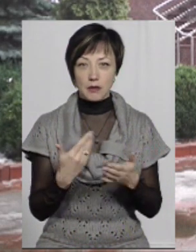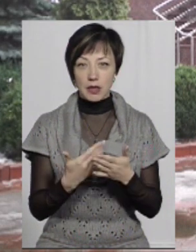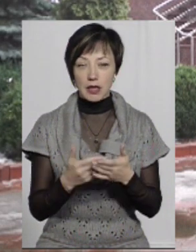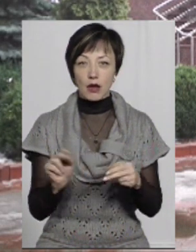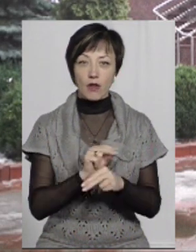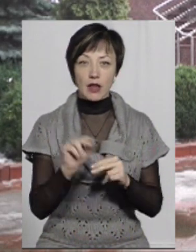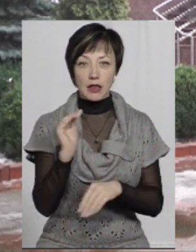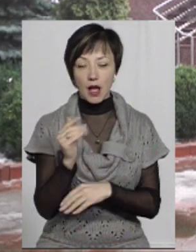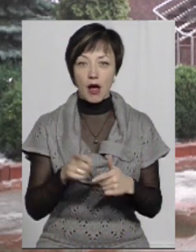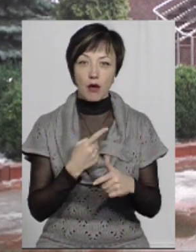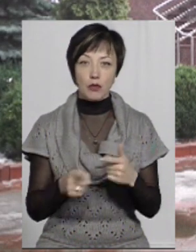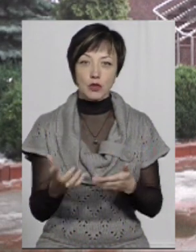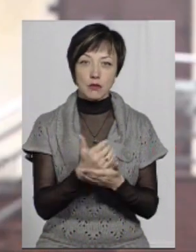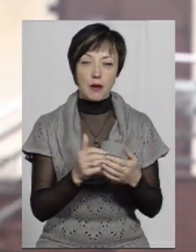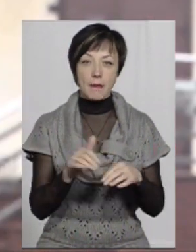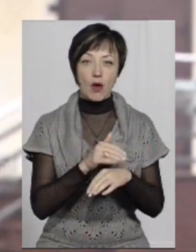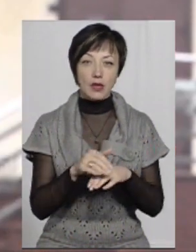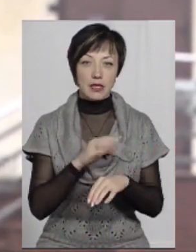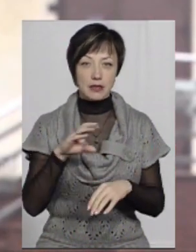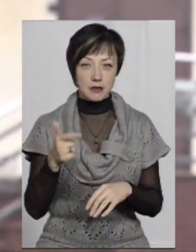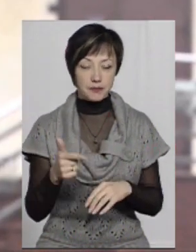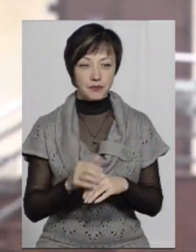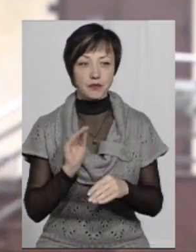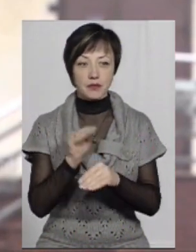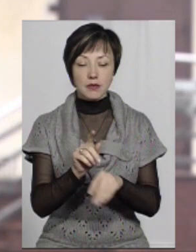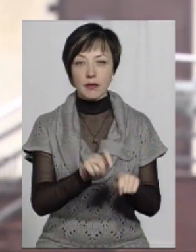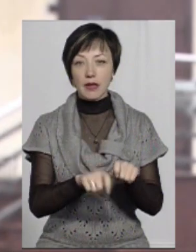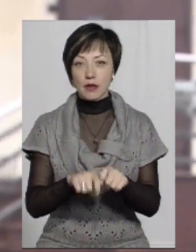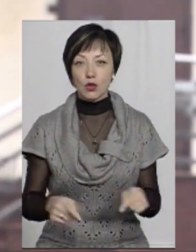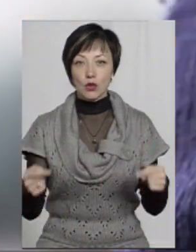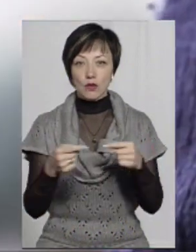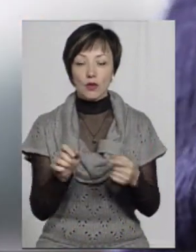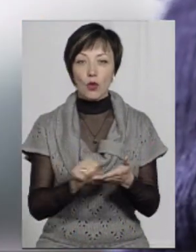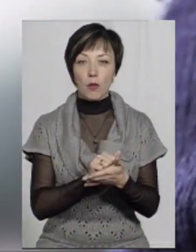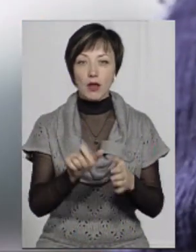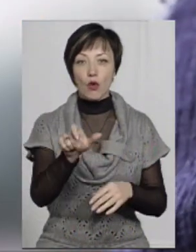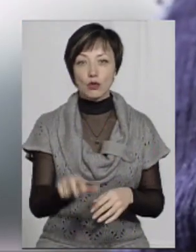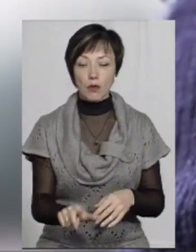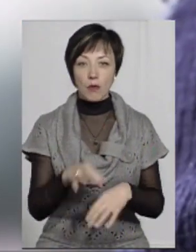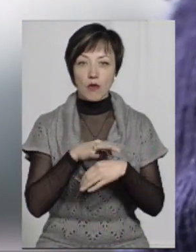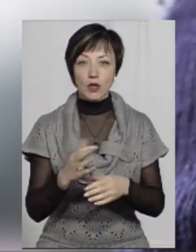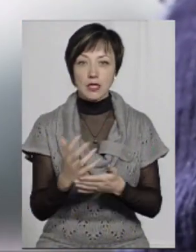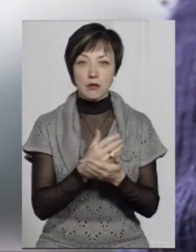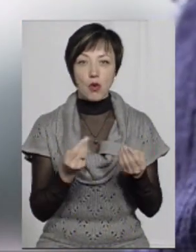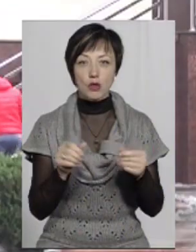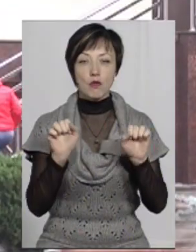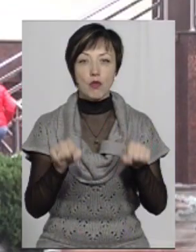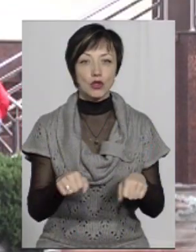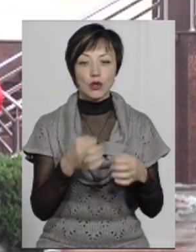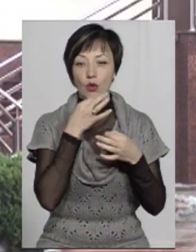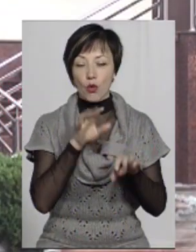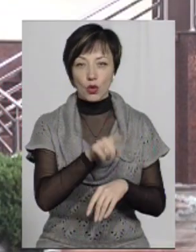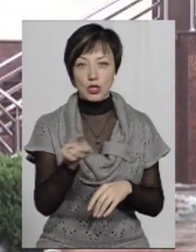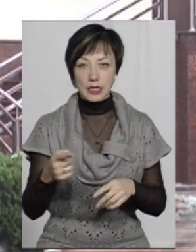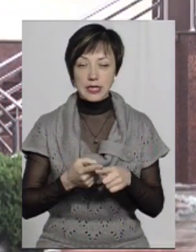лікування дитини або збір там в благодійність. Роман Мартинюк додає, перевірити достовірність документів особи, яка проводить збір коштів, може кожен. Тобто